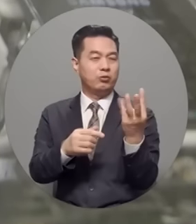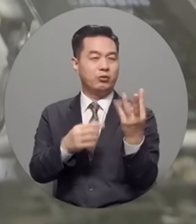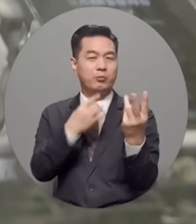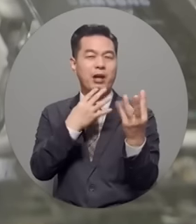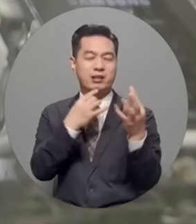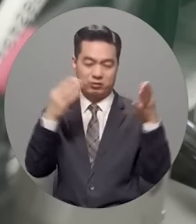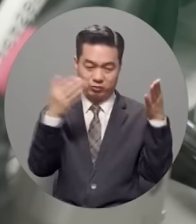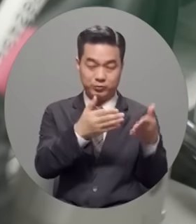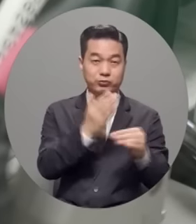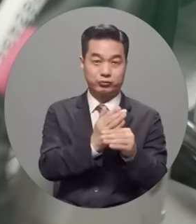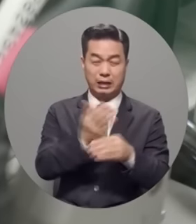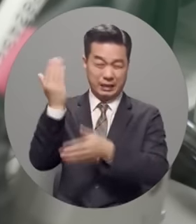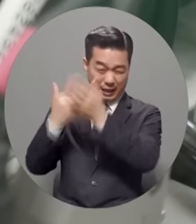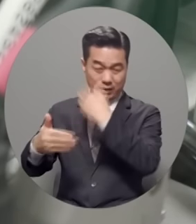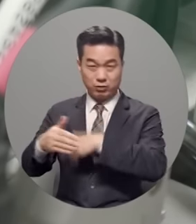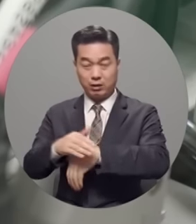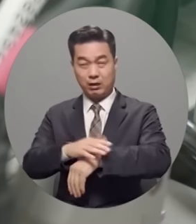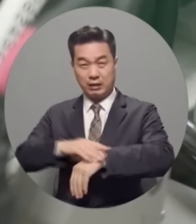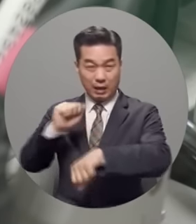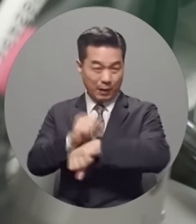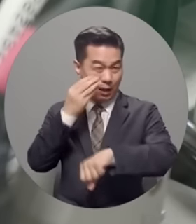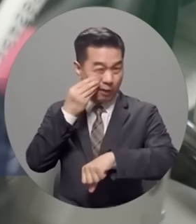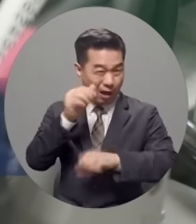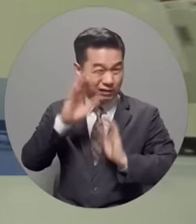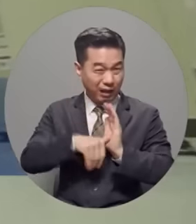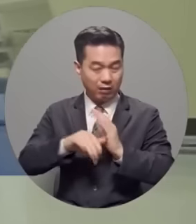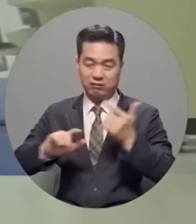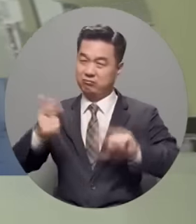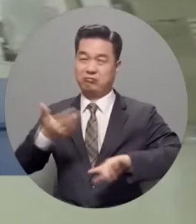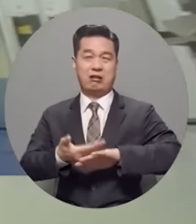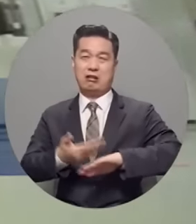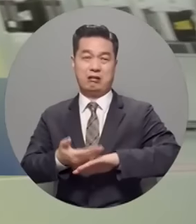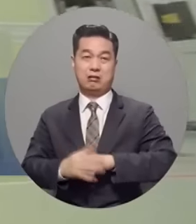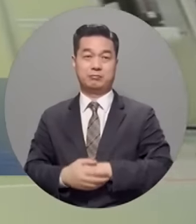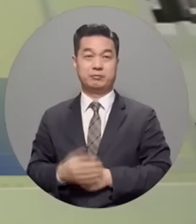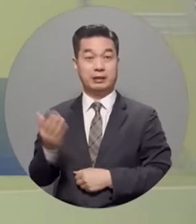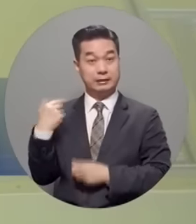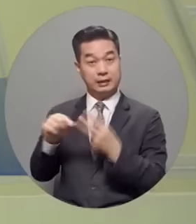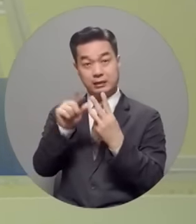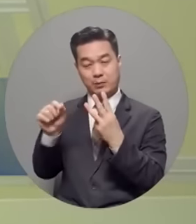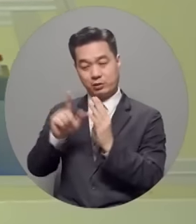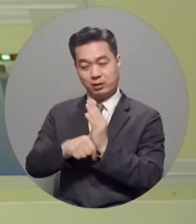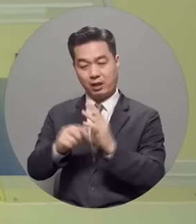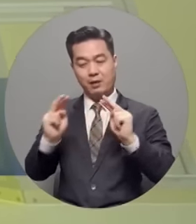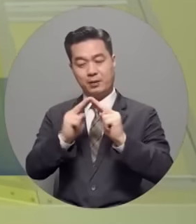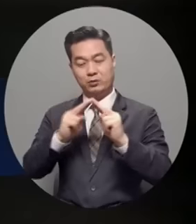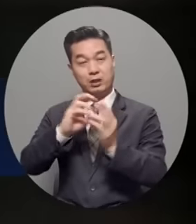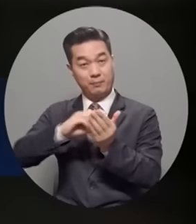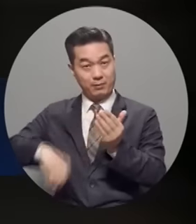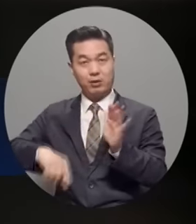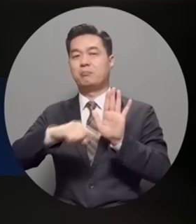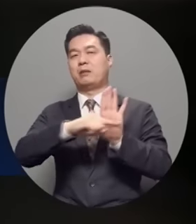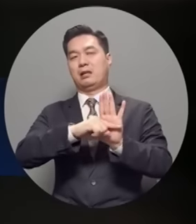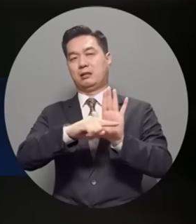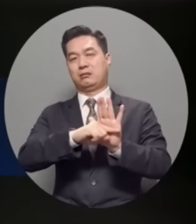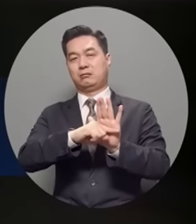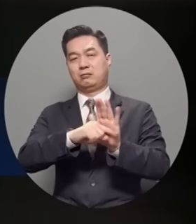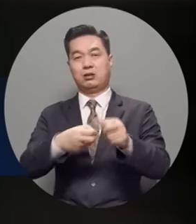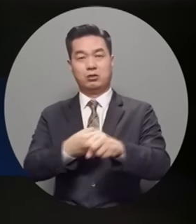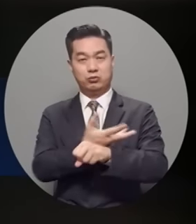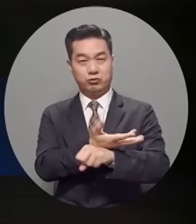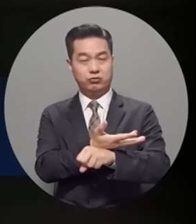이마저도 과거 호황 수준에는 못 미칩니다. 저번 달에도 예를 들어서 반도체를 빼면은 실제로 마이너스 수출이거든요.